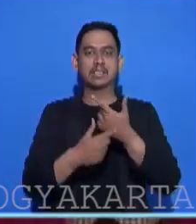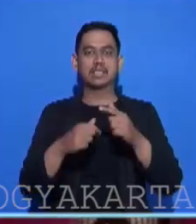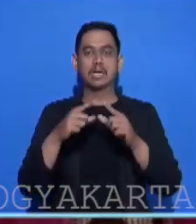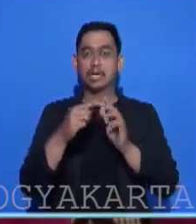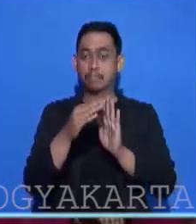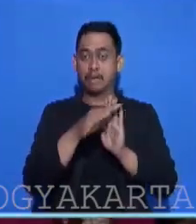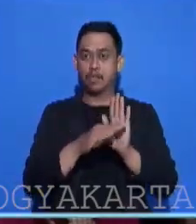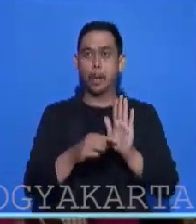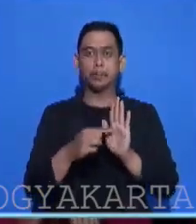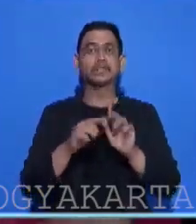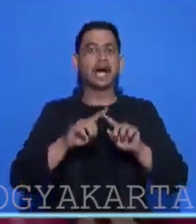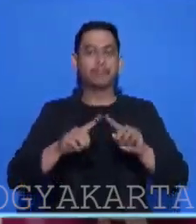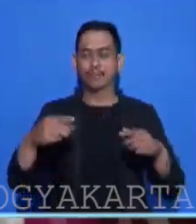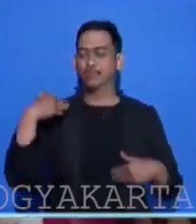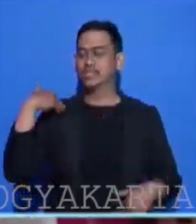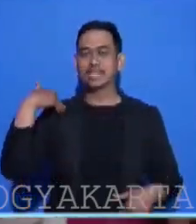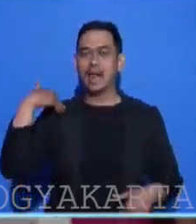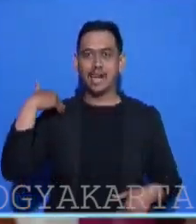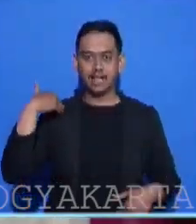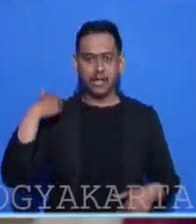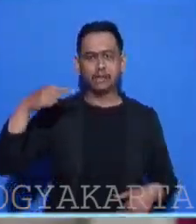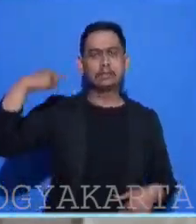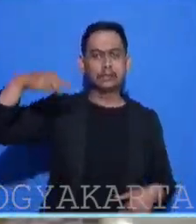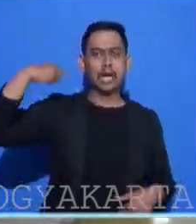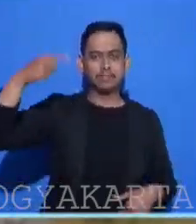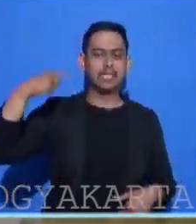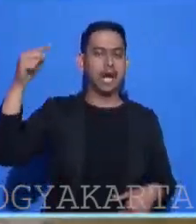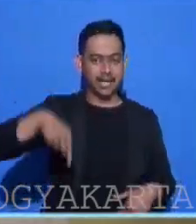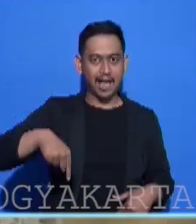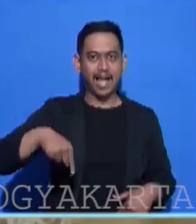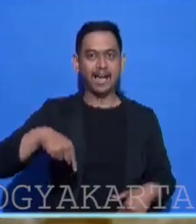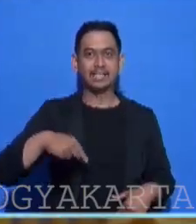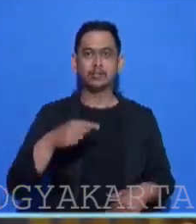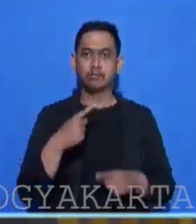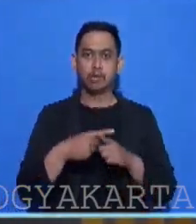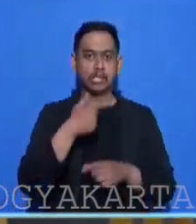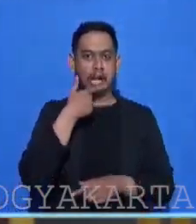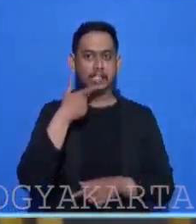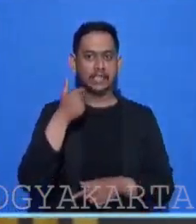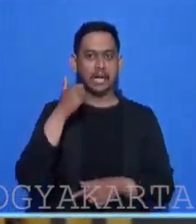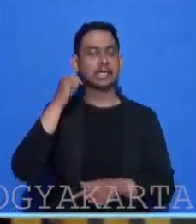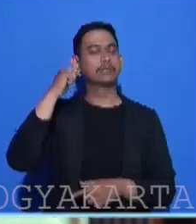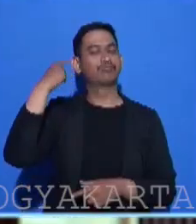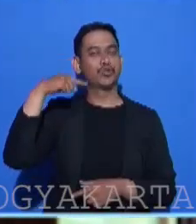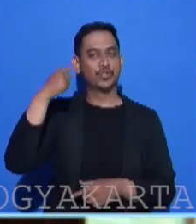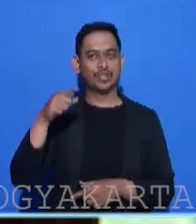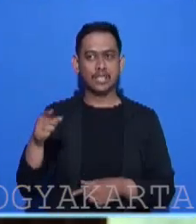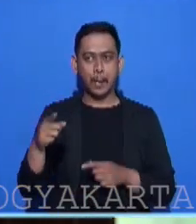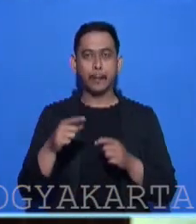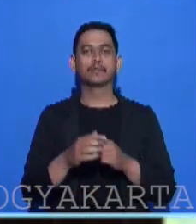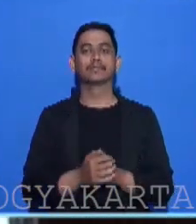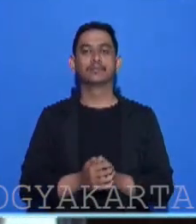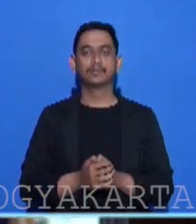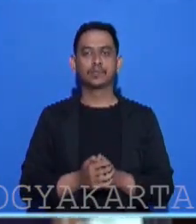juga dikenakan sebagai busana sehari-hari. Selain menambah kecantikan dengan mengenakan kebaya, para wanita ini akan terlihat lebih anggun dan